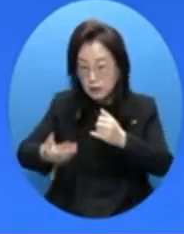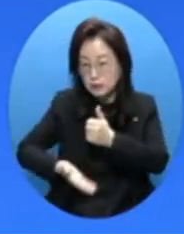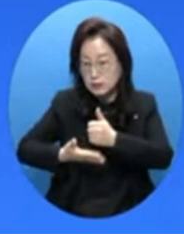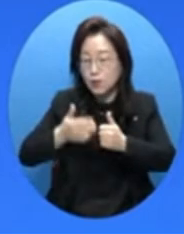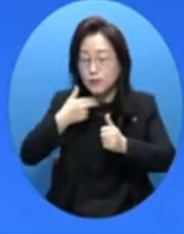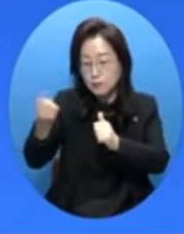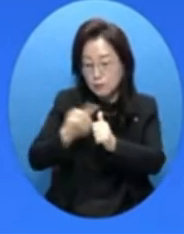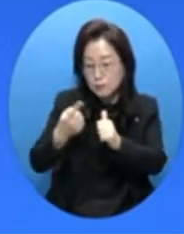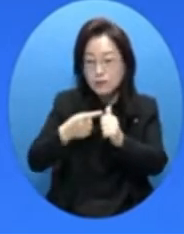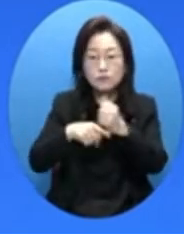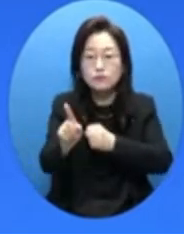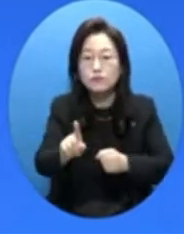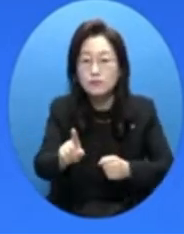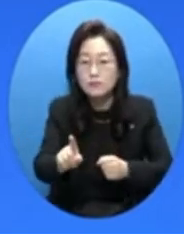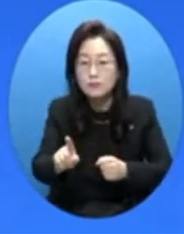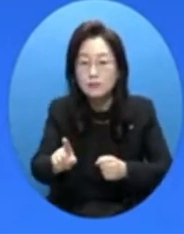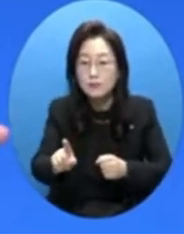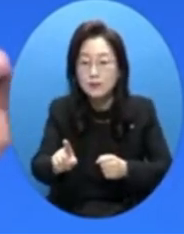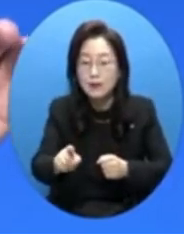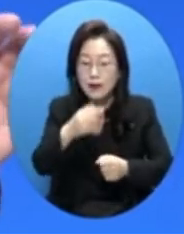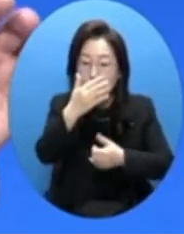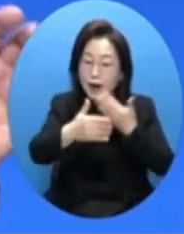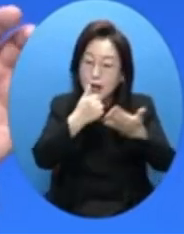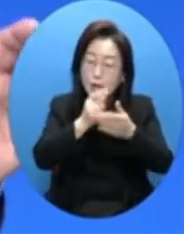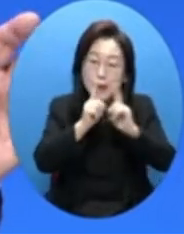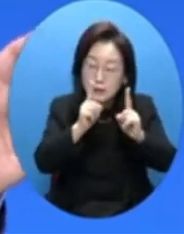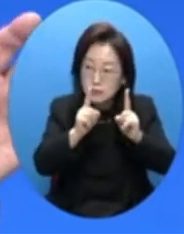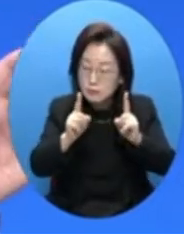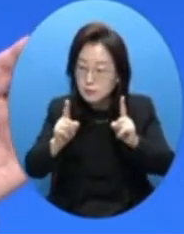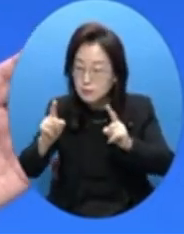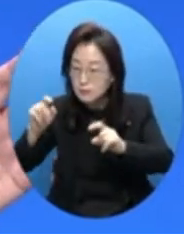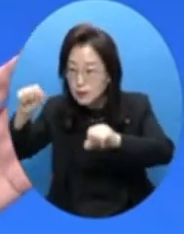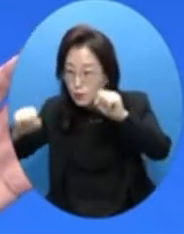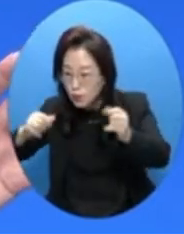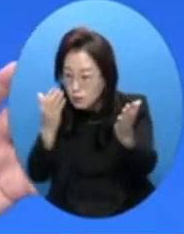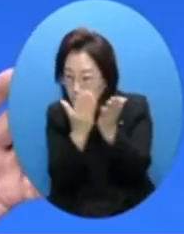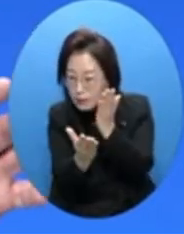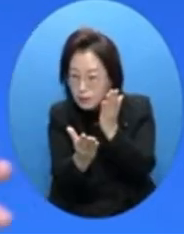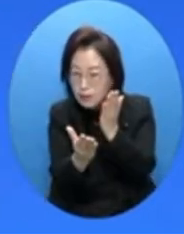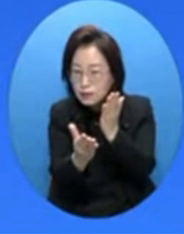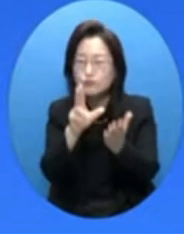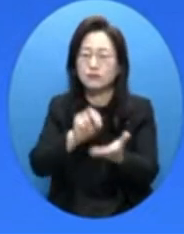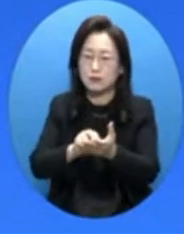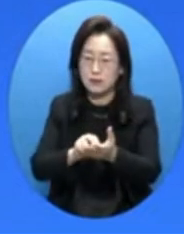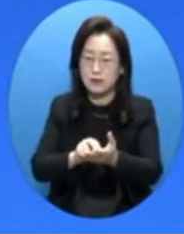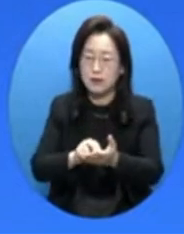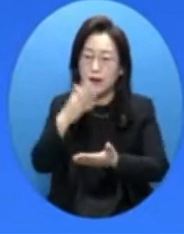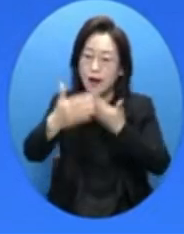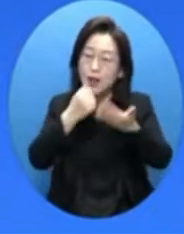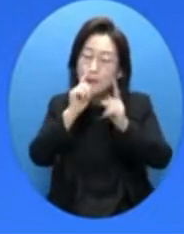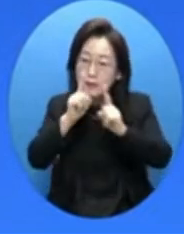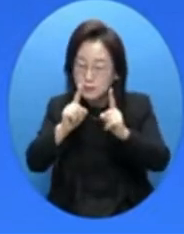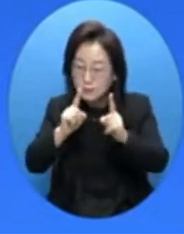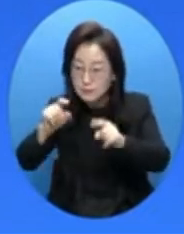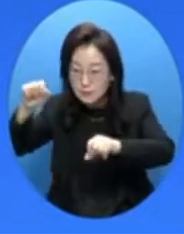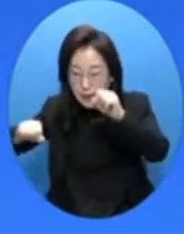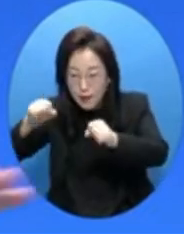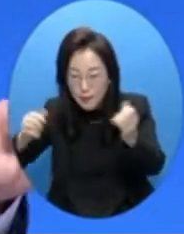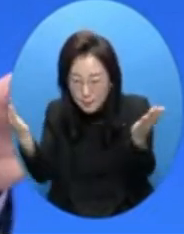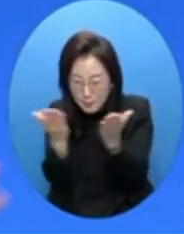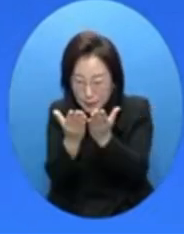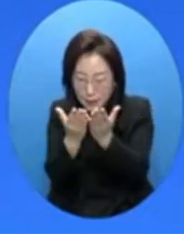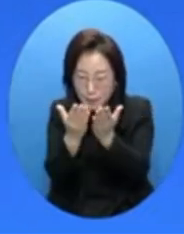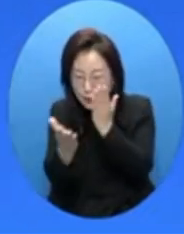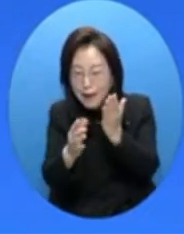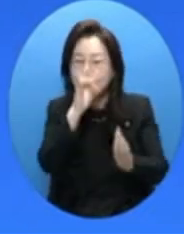비판을 받습니까 그것은 말씀과 생활이 분리될 때 때문에 그렇습니다 말씀과 생활은 하나님인 것입니다